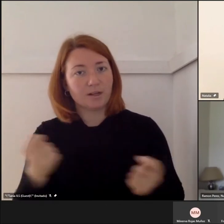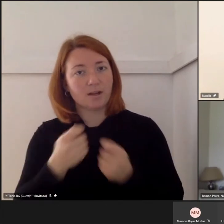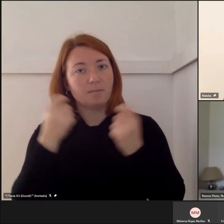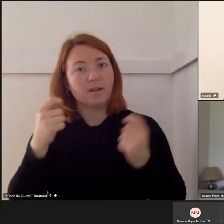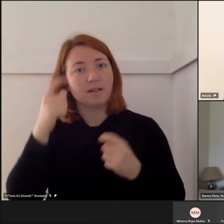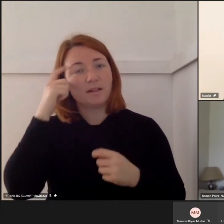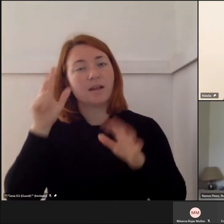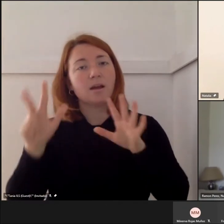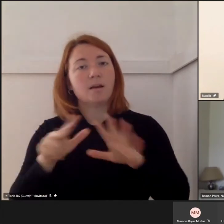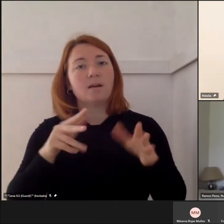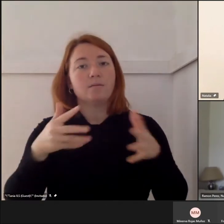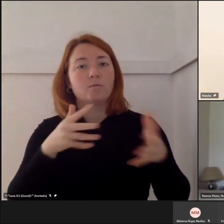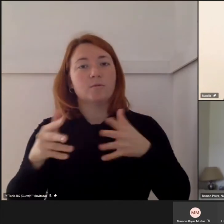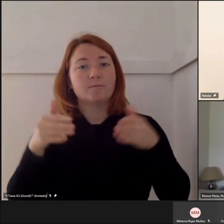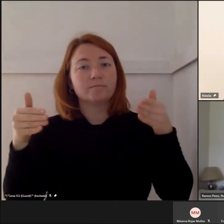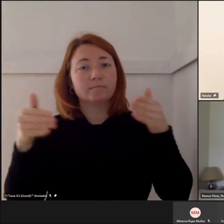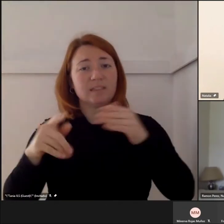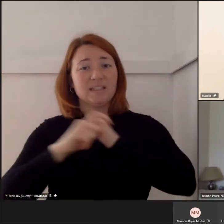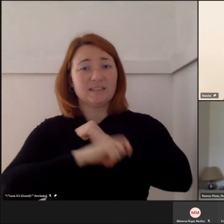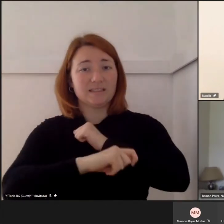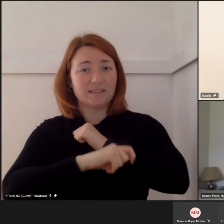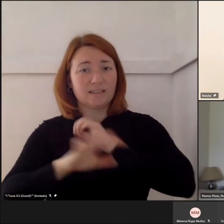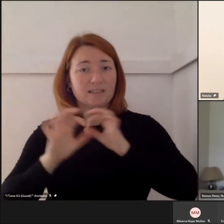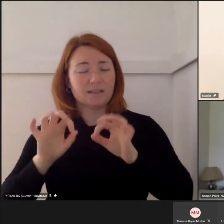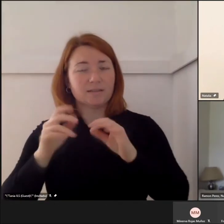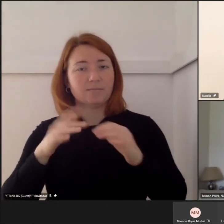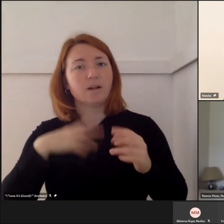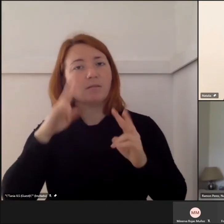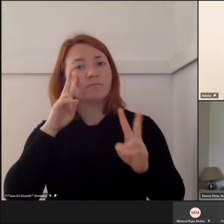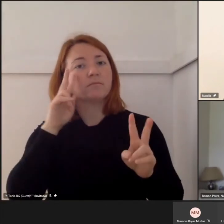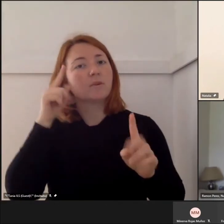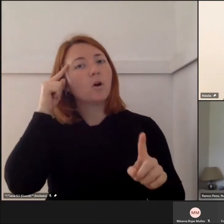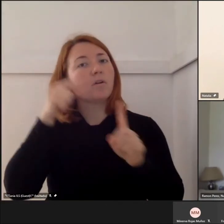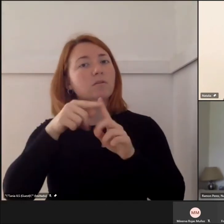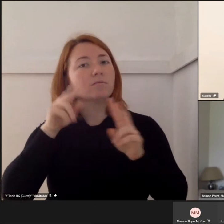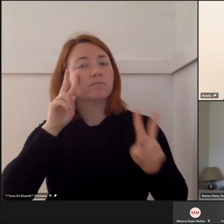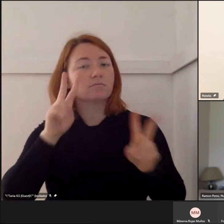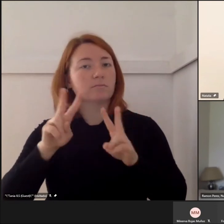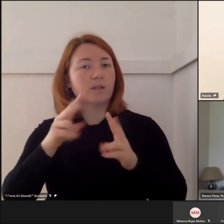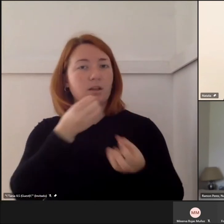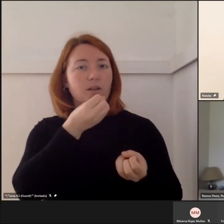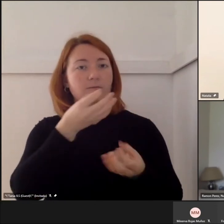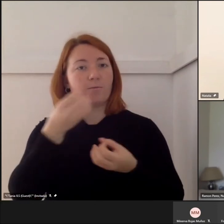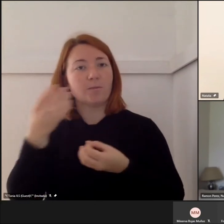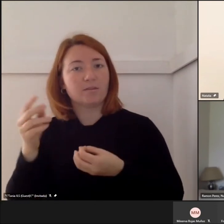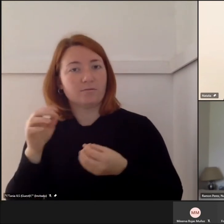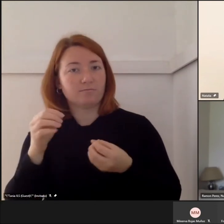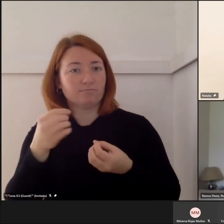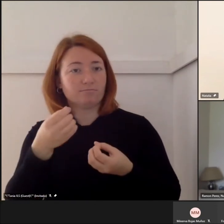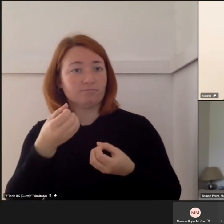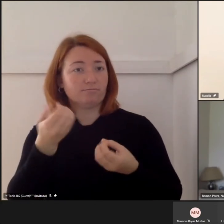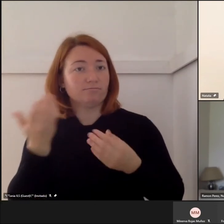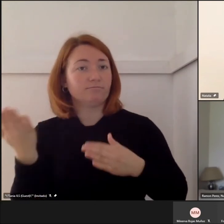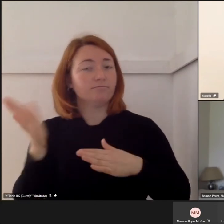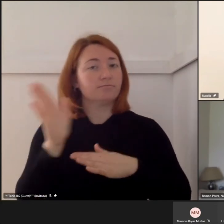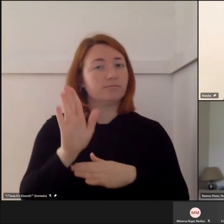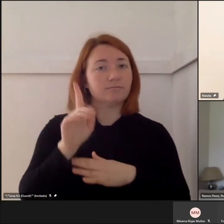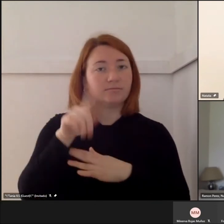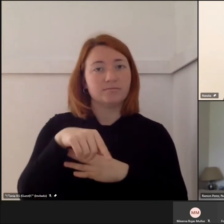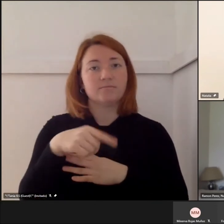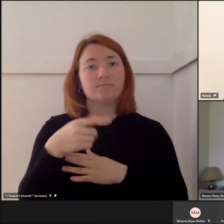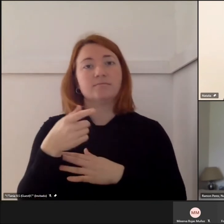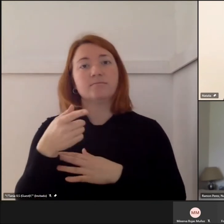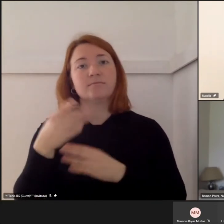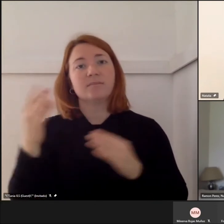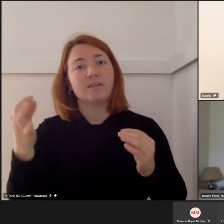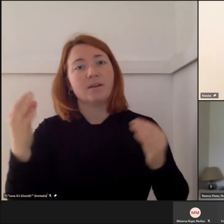en aquesta estratègia, no? de visibilitzar dades i de visibilitzar aquesta necessitat de treballar per un pacte